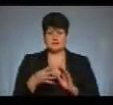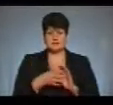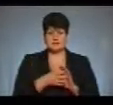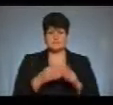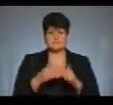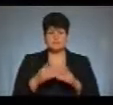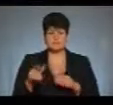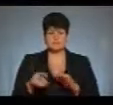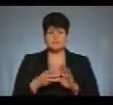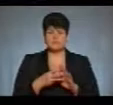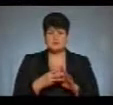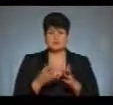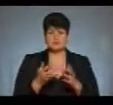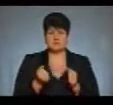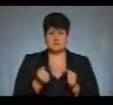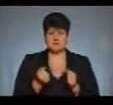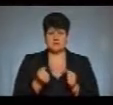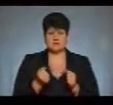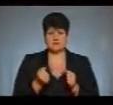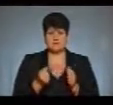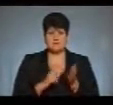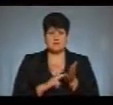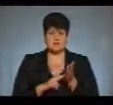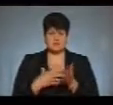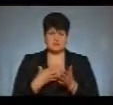випускників. Восьмеро із них отримали марки із власним зображенням.